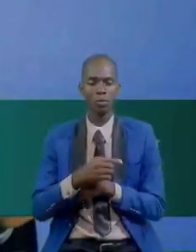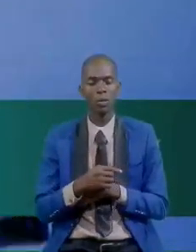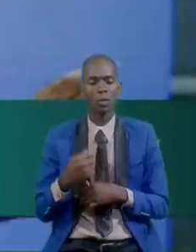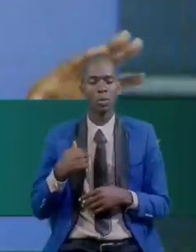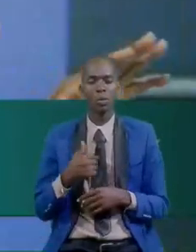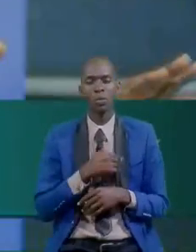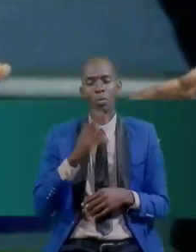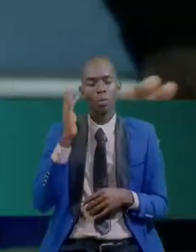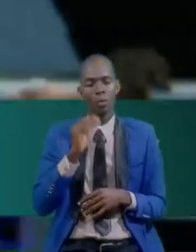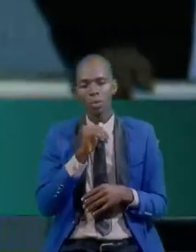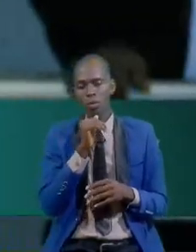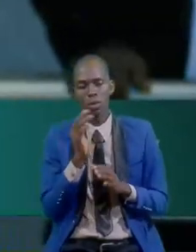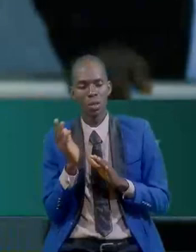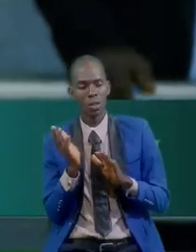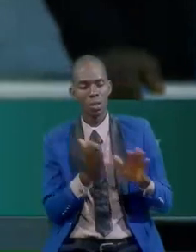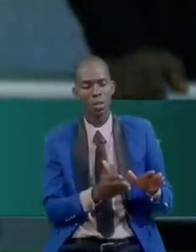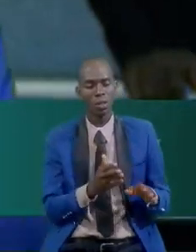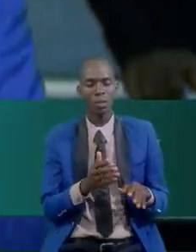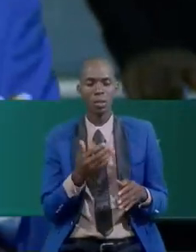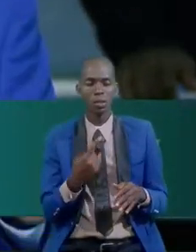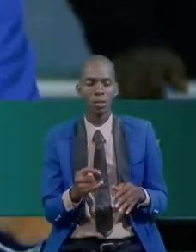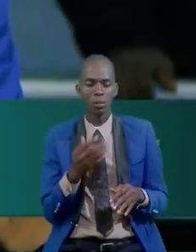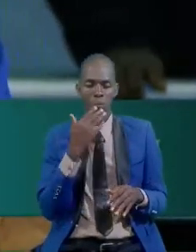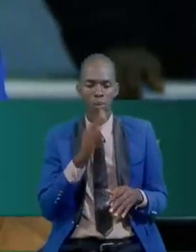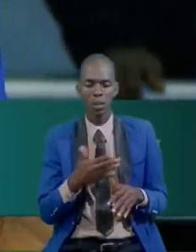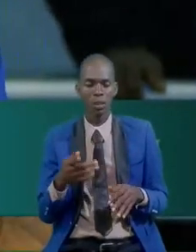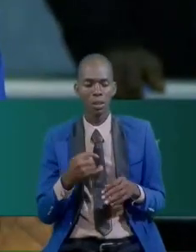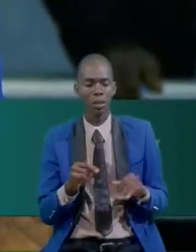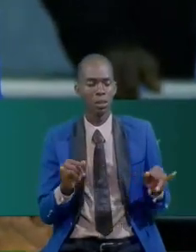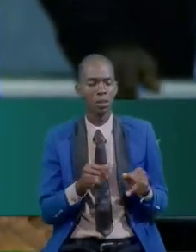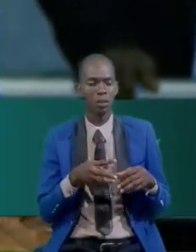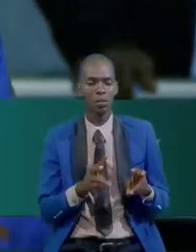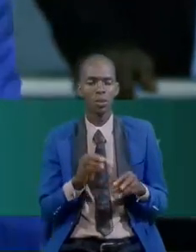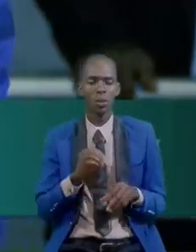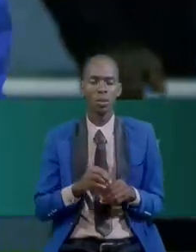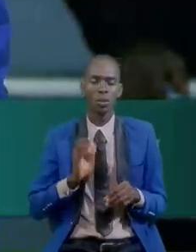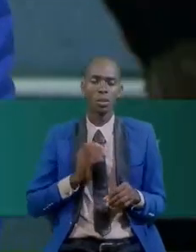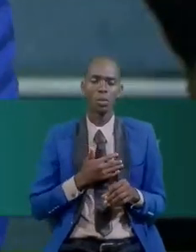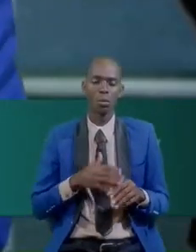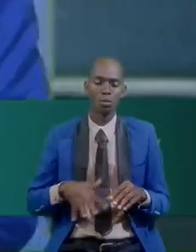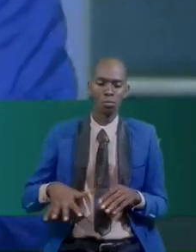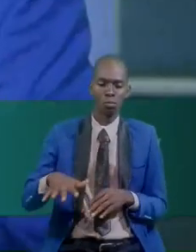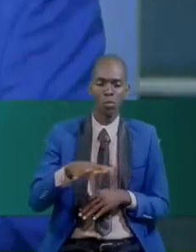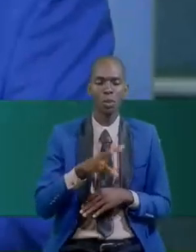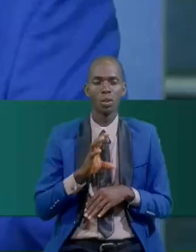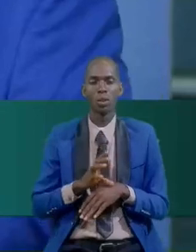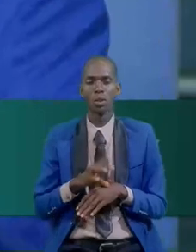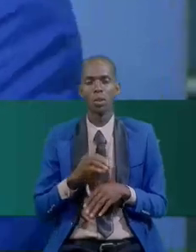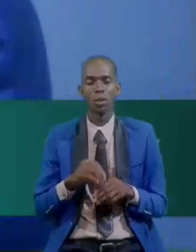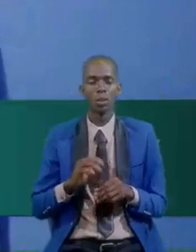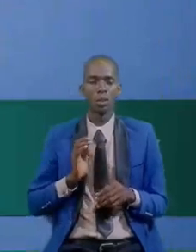nous n'allons pas laisser les choses telles qu'elles sont dans nos églises locales, dans